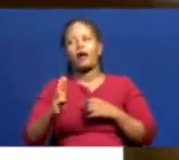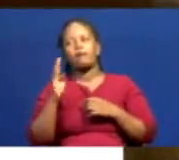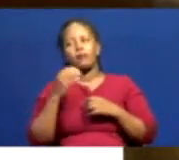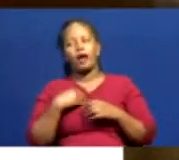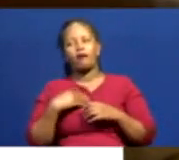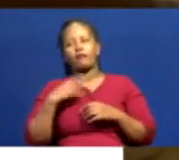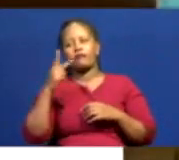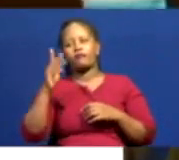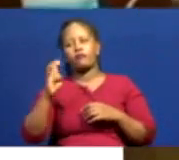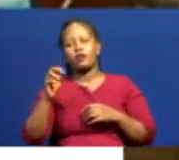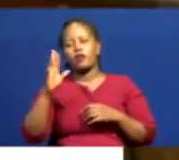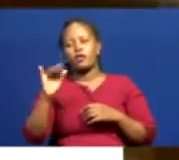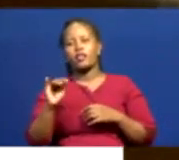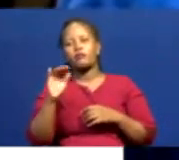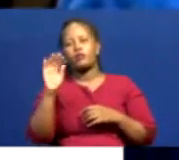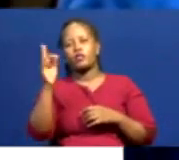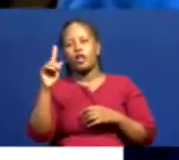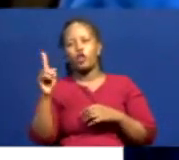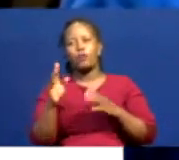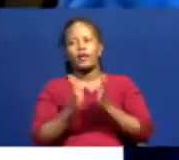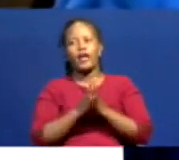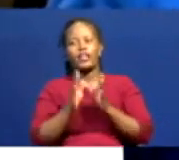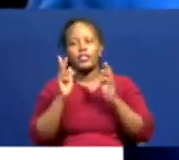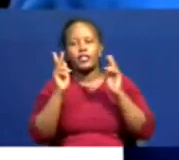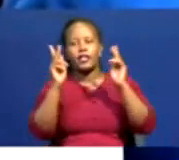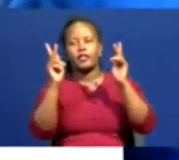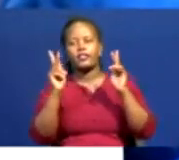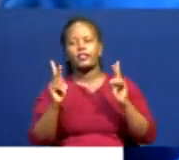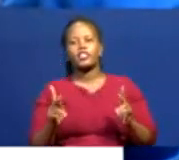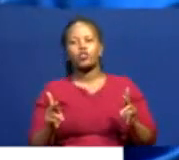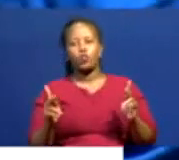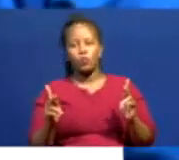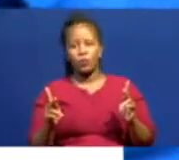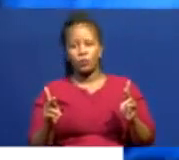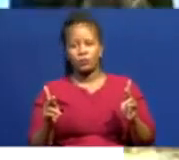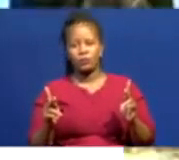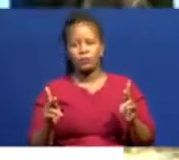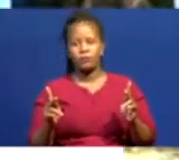KEMRI, jijini Nairobi na Kisumu. Give us in mind, Darubini.